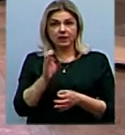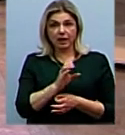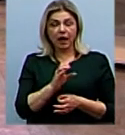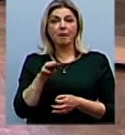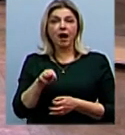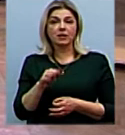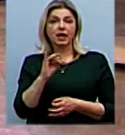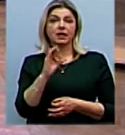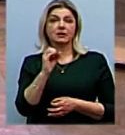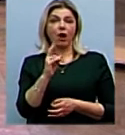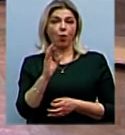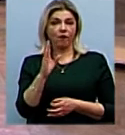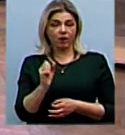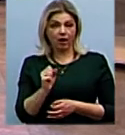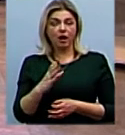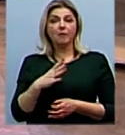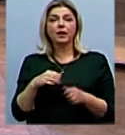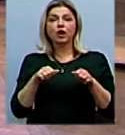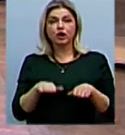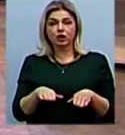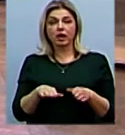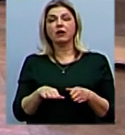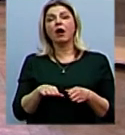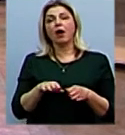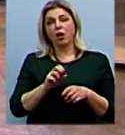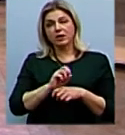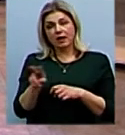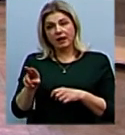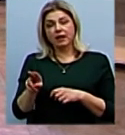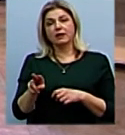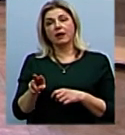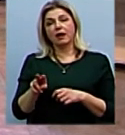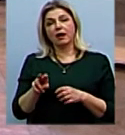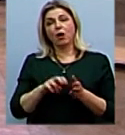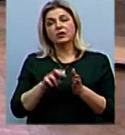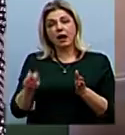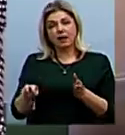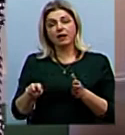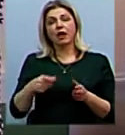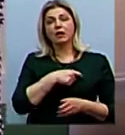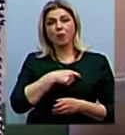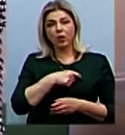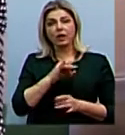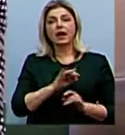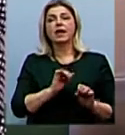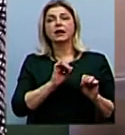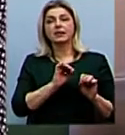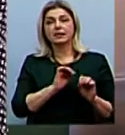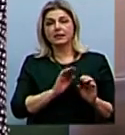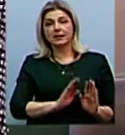Исакова. Было решение отстранить депутата и заместителя директора департамента